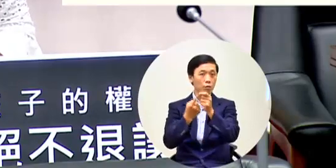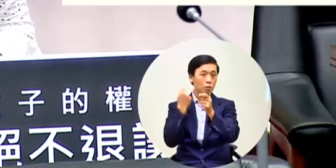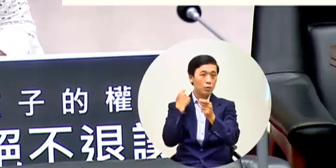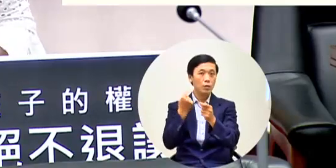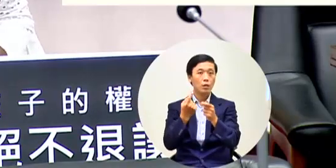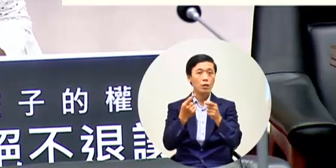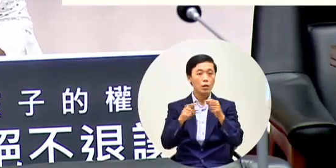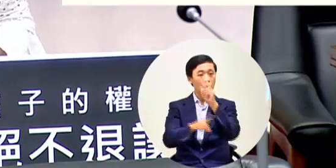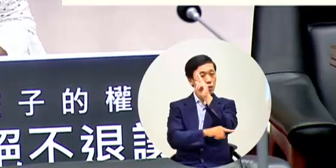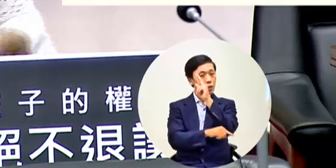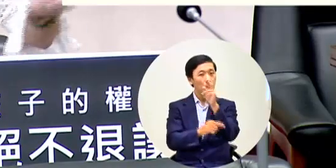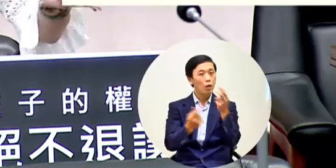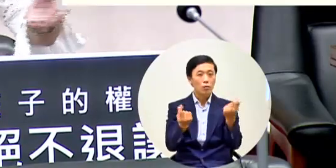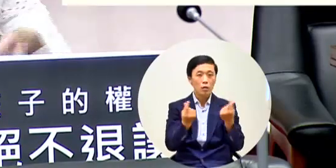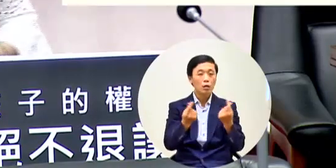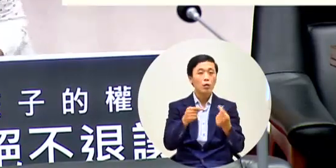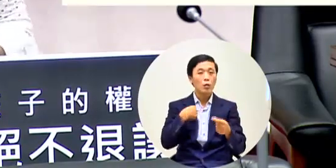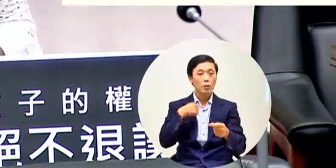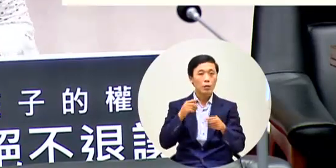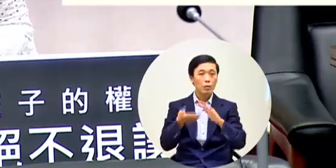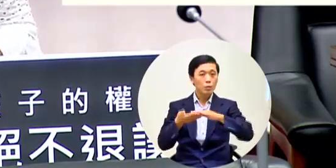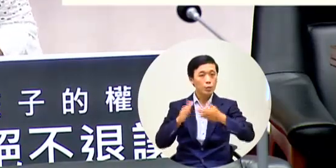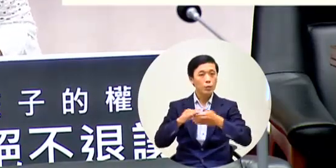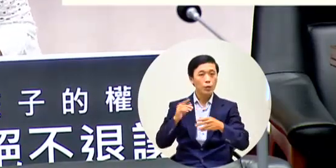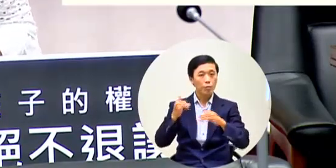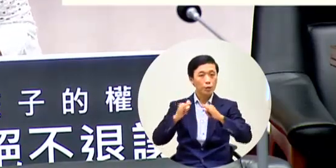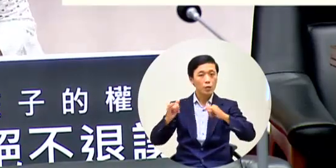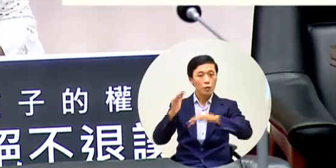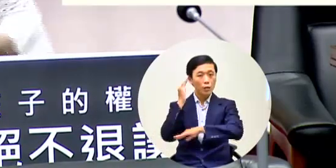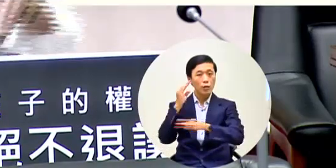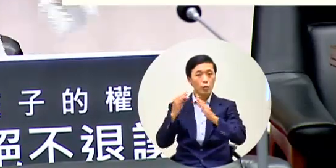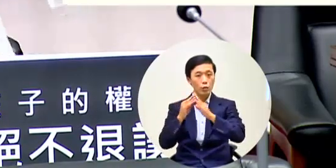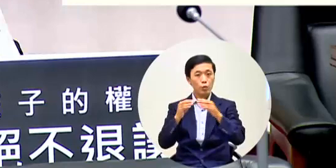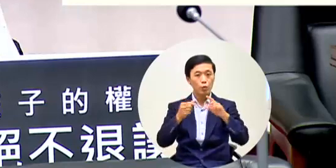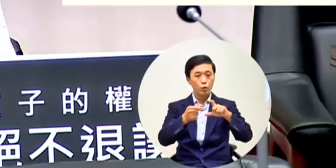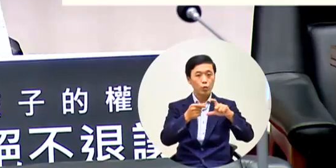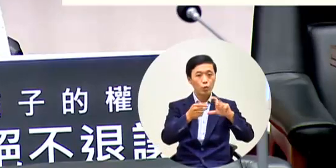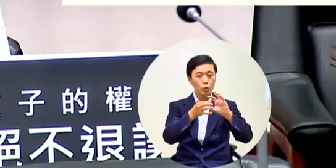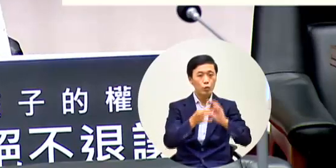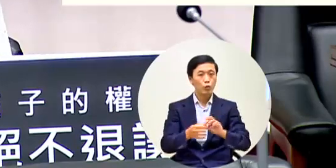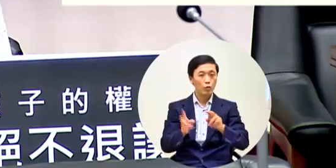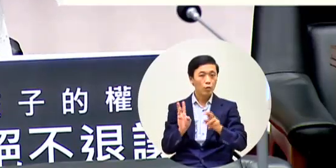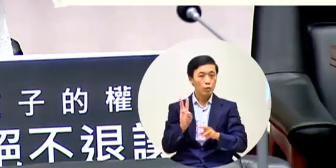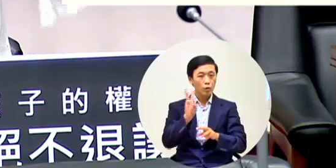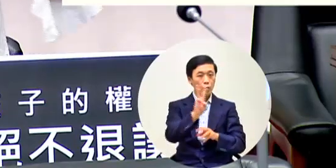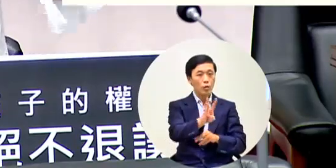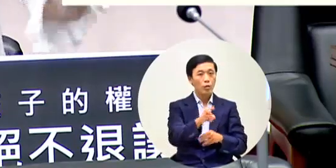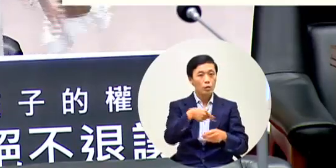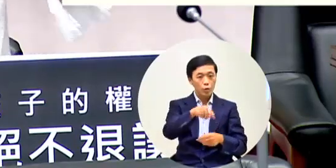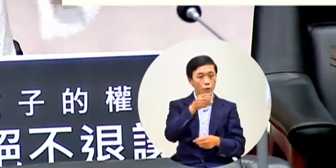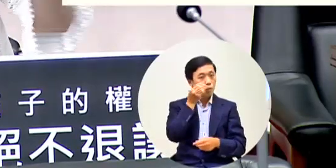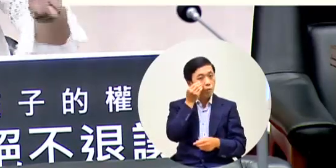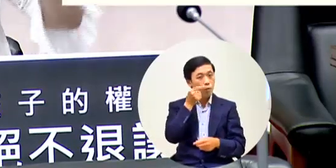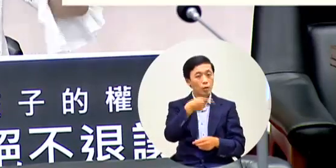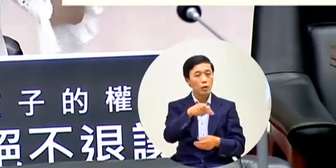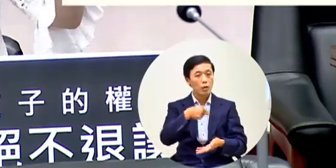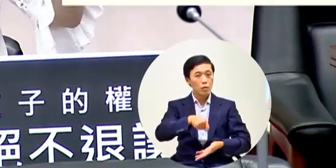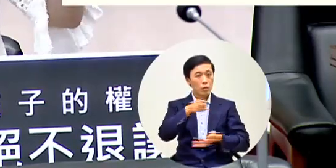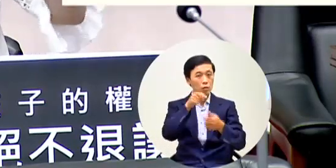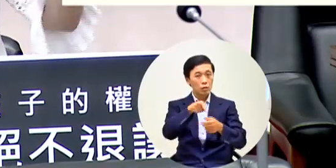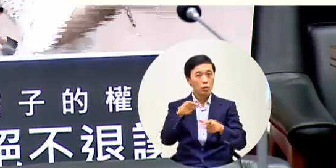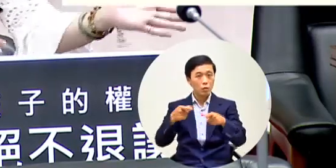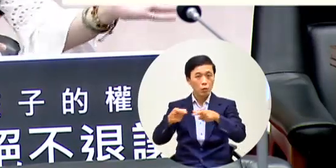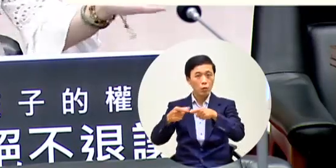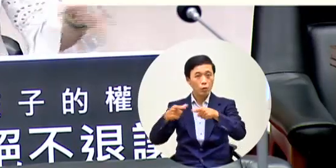年年底我们也会同了民政局区公所来建议说，是不是再一次的把这个公园